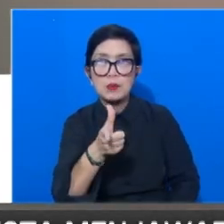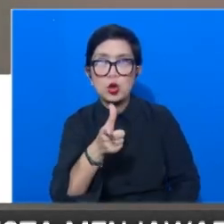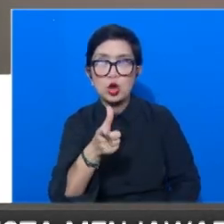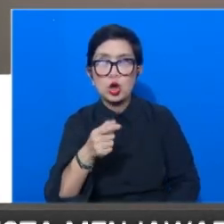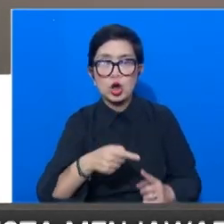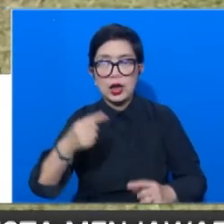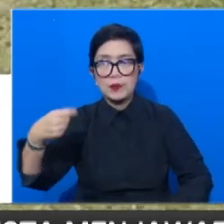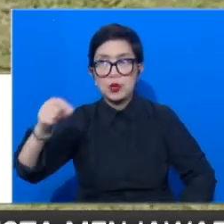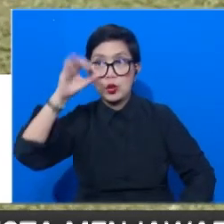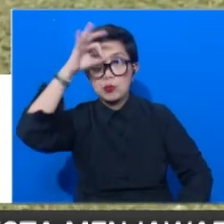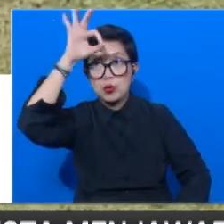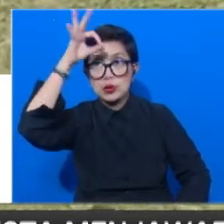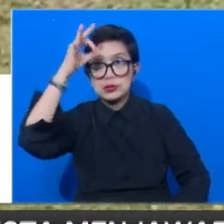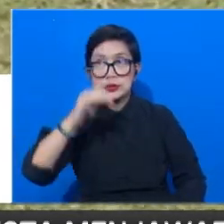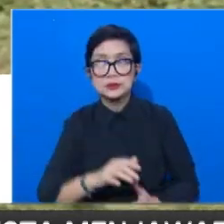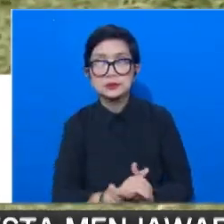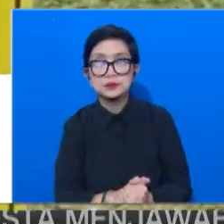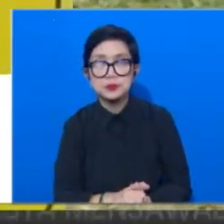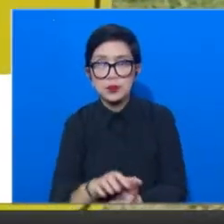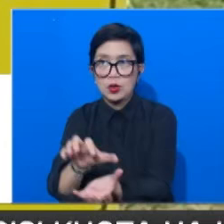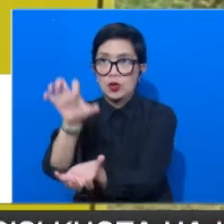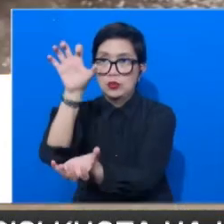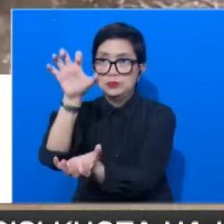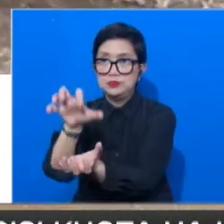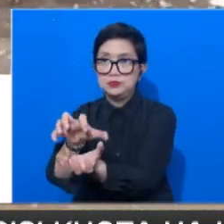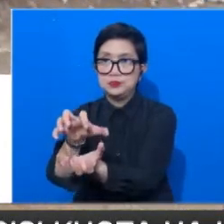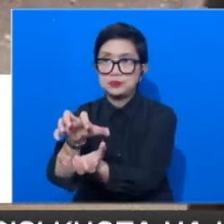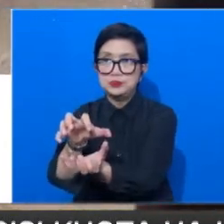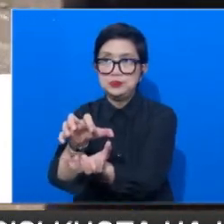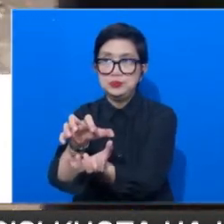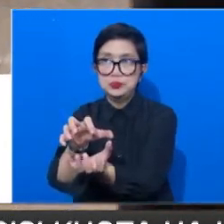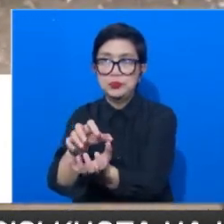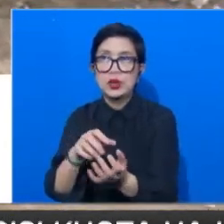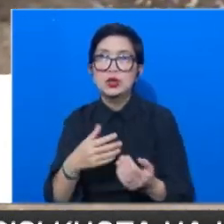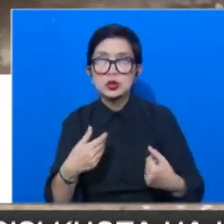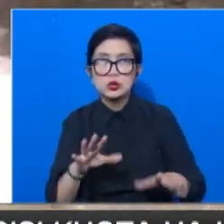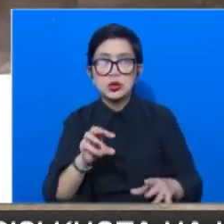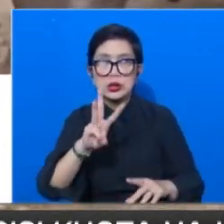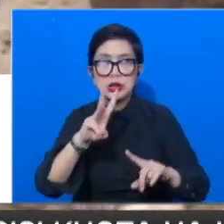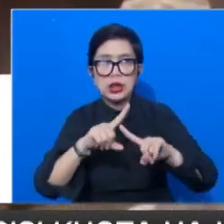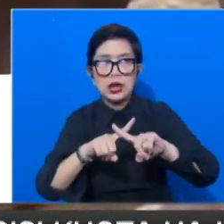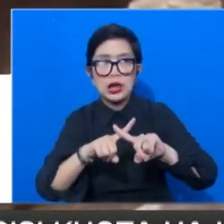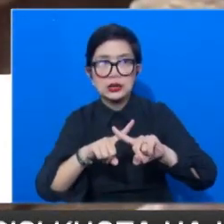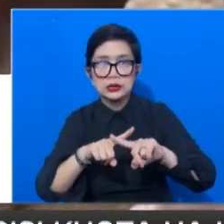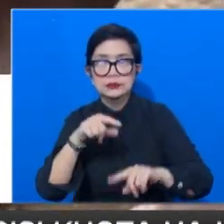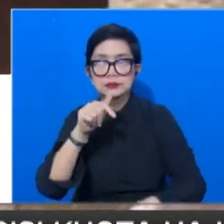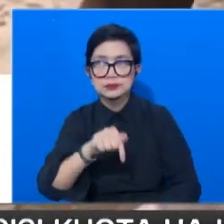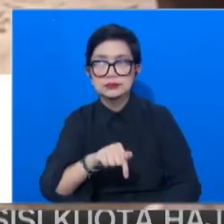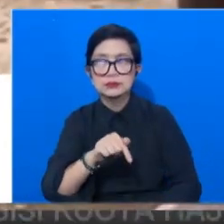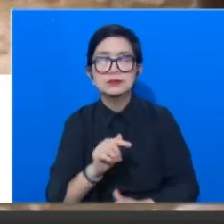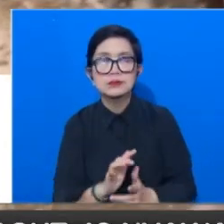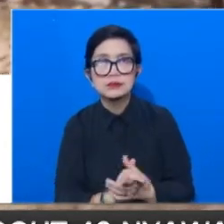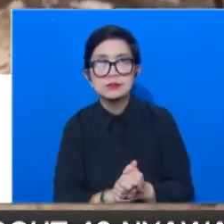polisi. Insiden kuda Nil diberi makan sampah plastik menjadi peristiwa ketiga yang mengancam keselamatan satwa penghuni